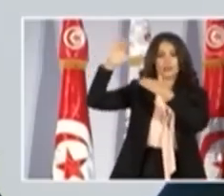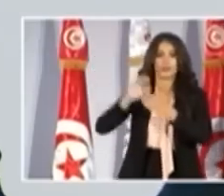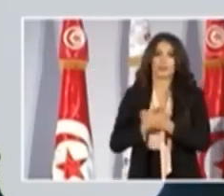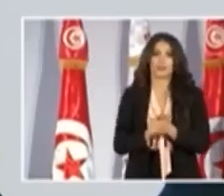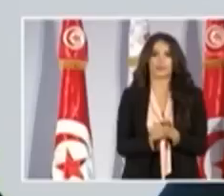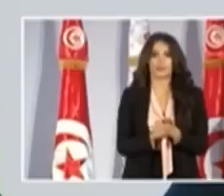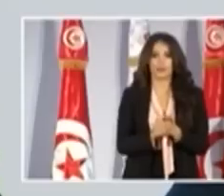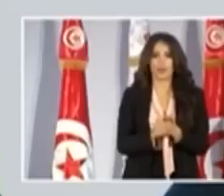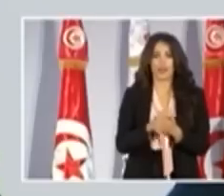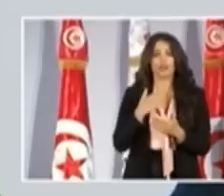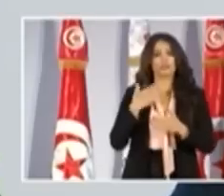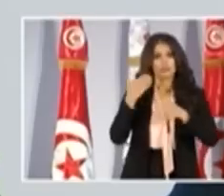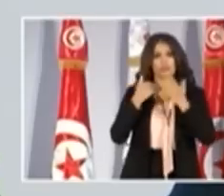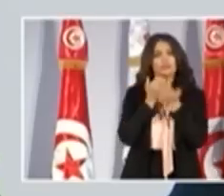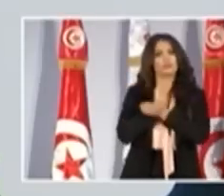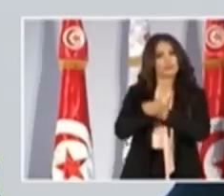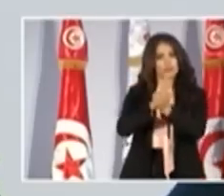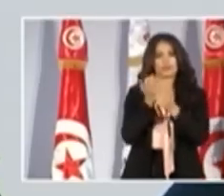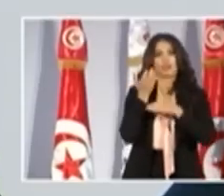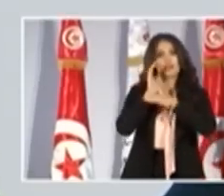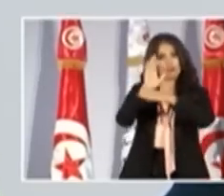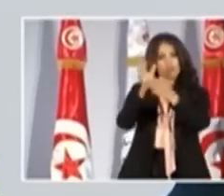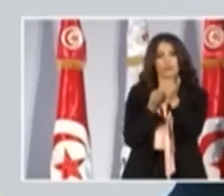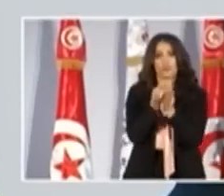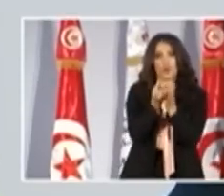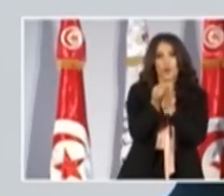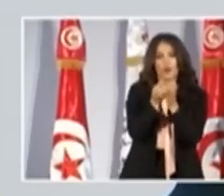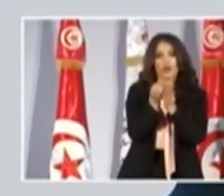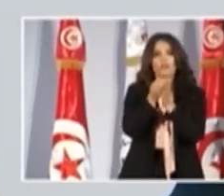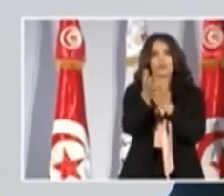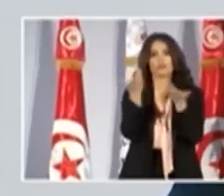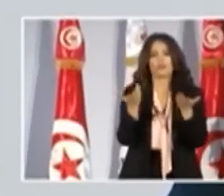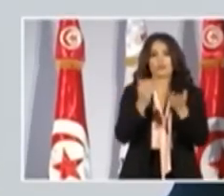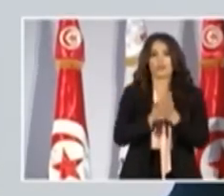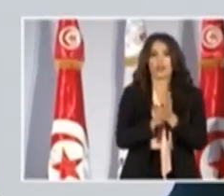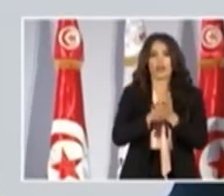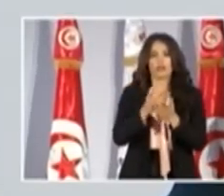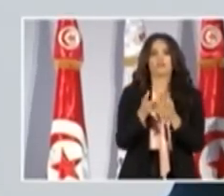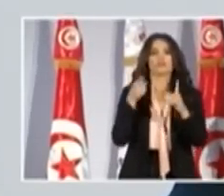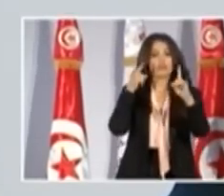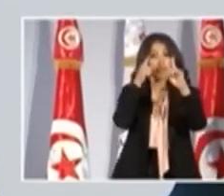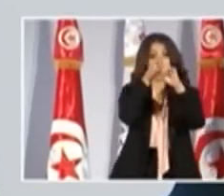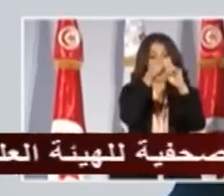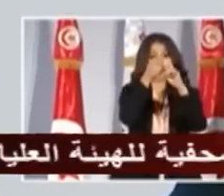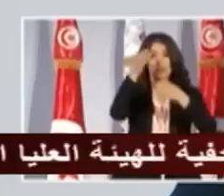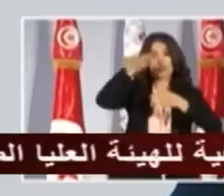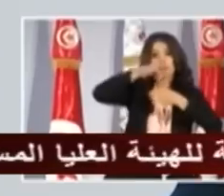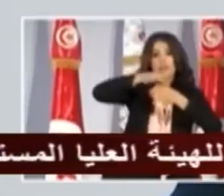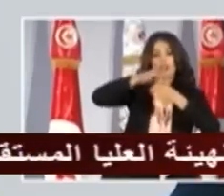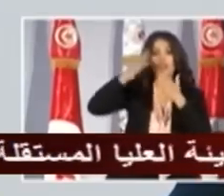تاتيكم بعض المعطيات المهمه بالنسبه للانتخابات بالخارج